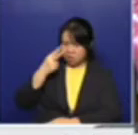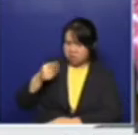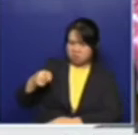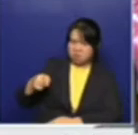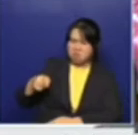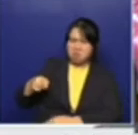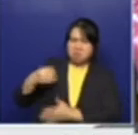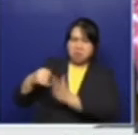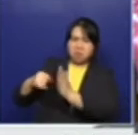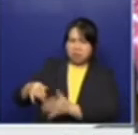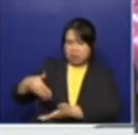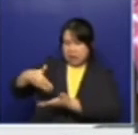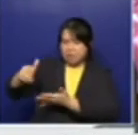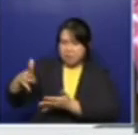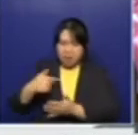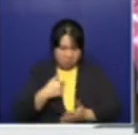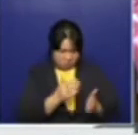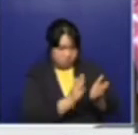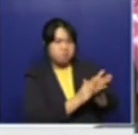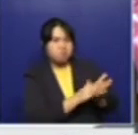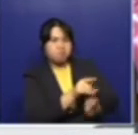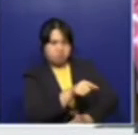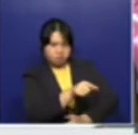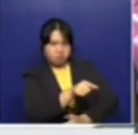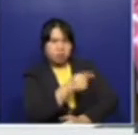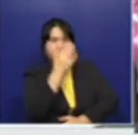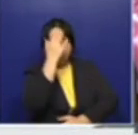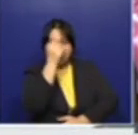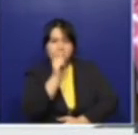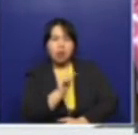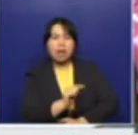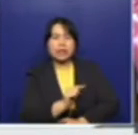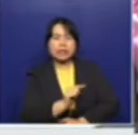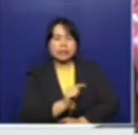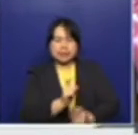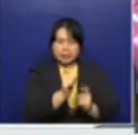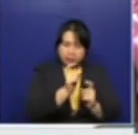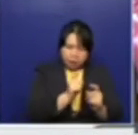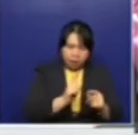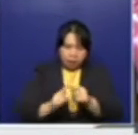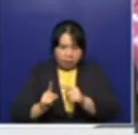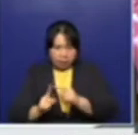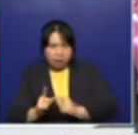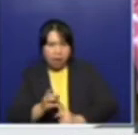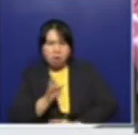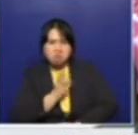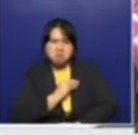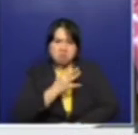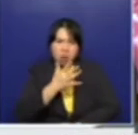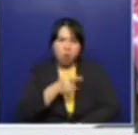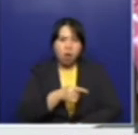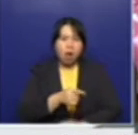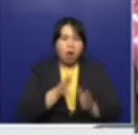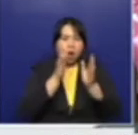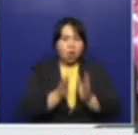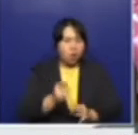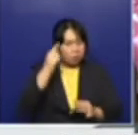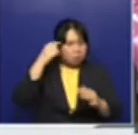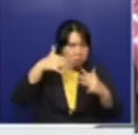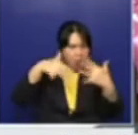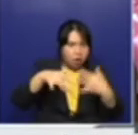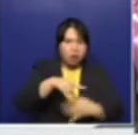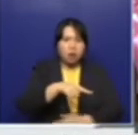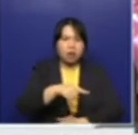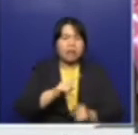อกอันนี้ต้องขอชมเชยในการที่จะเสี่ยงภัยต่อการความเข้าใจผิด แต่ถึงยัง